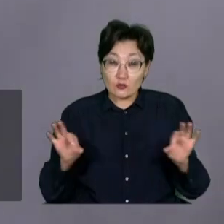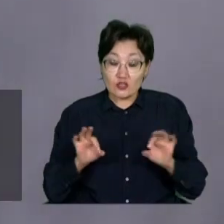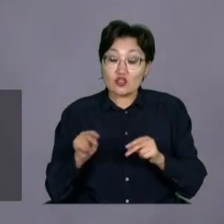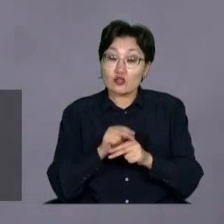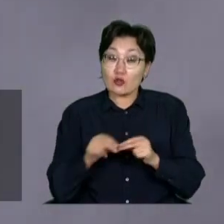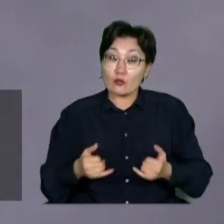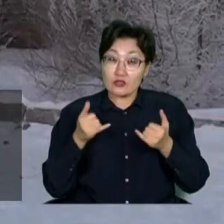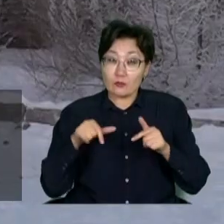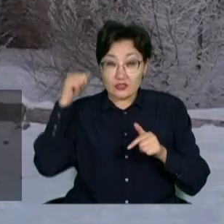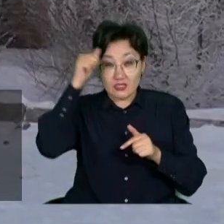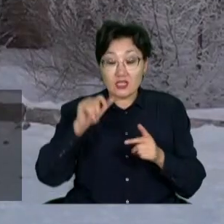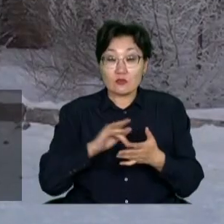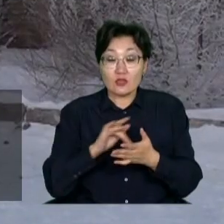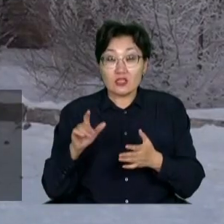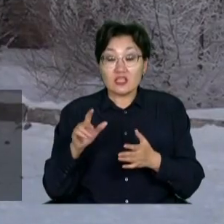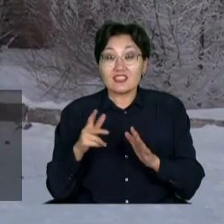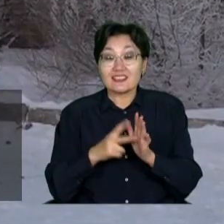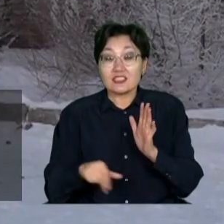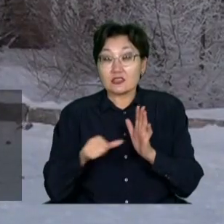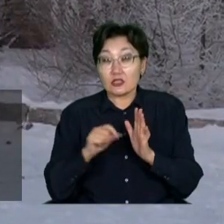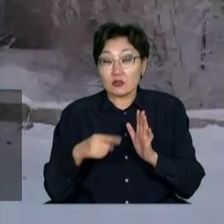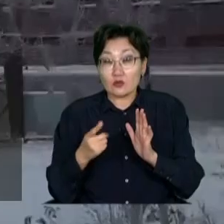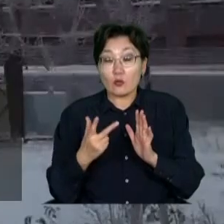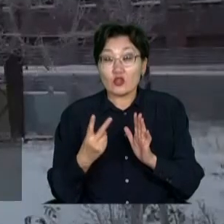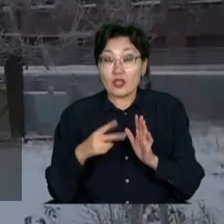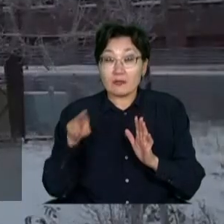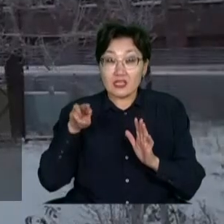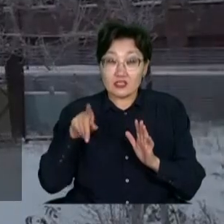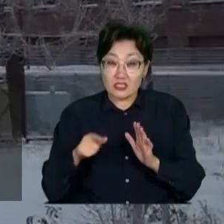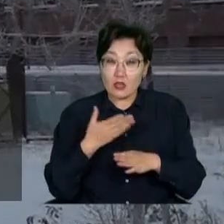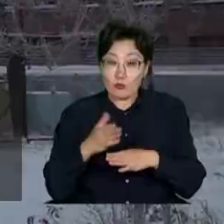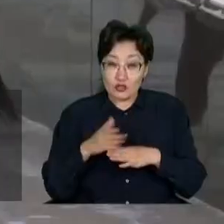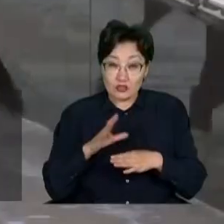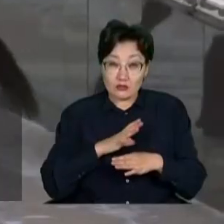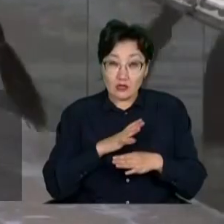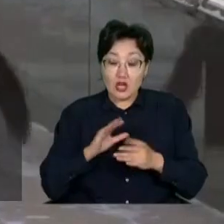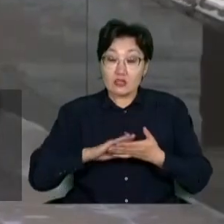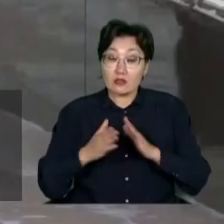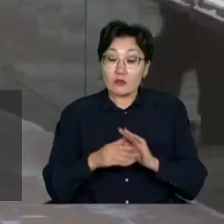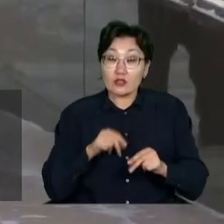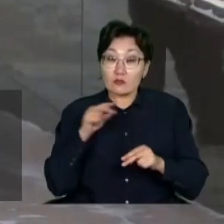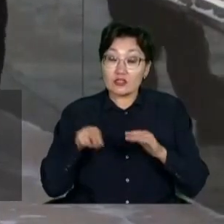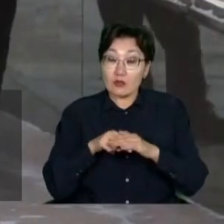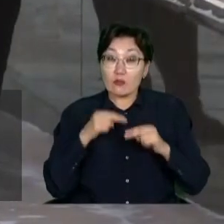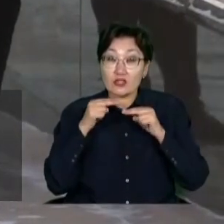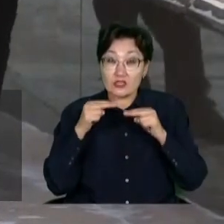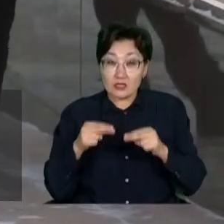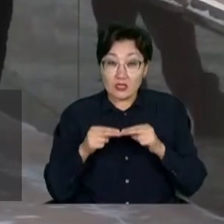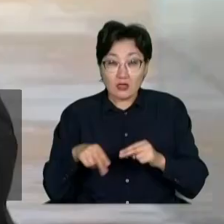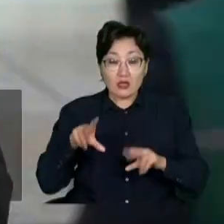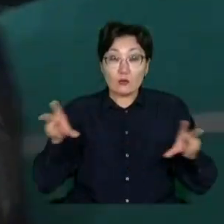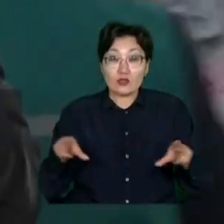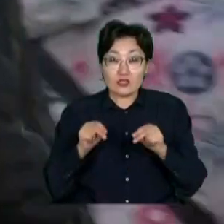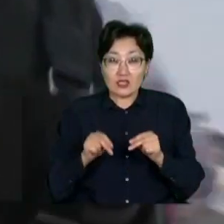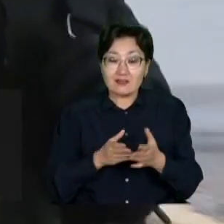жөндеу үшін биыл қазынадан 86,2 миллиард теңге бөлініпті. Жағдайды назарда ұстаймыз, деп сендірді